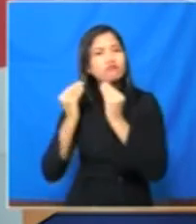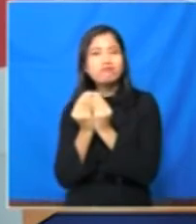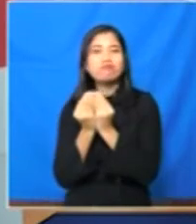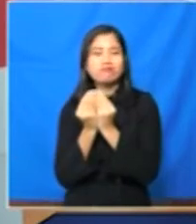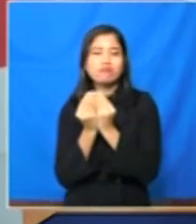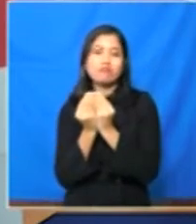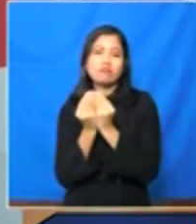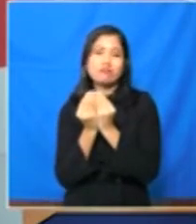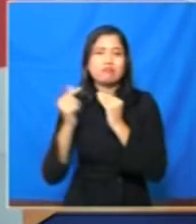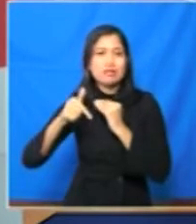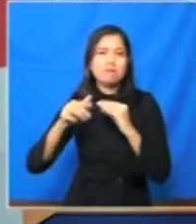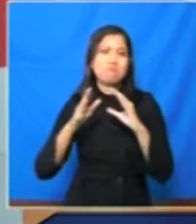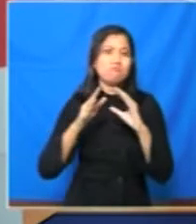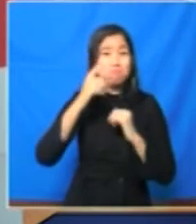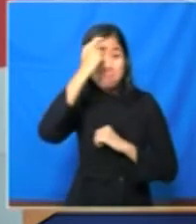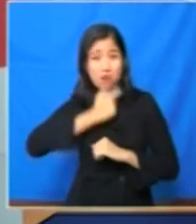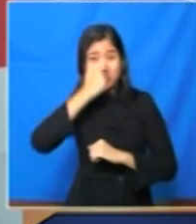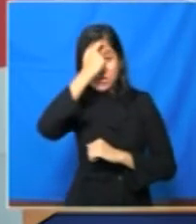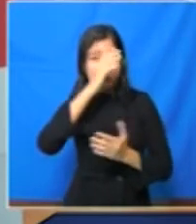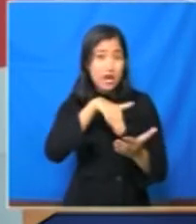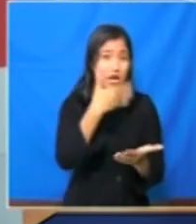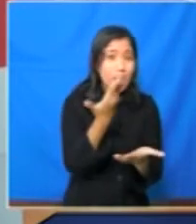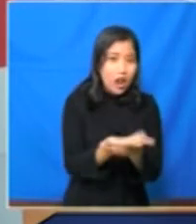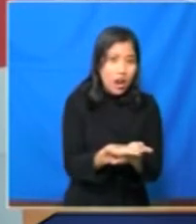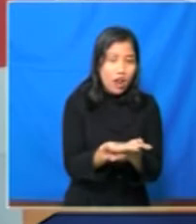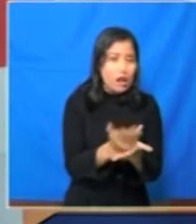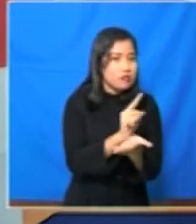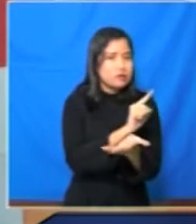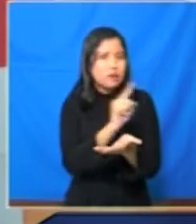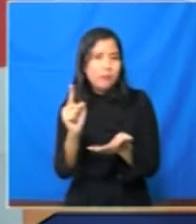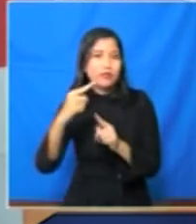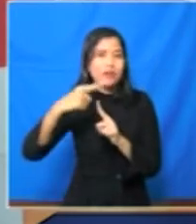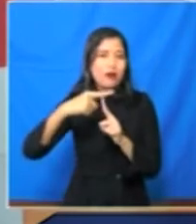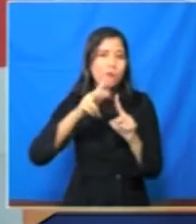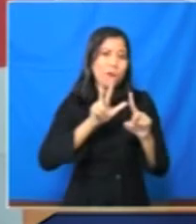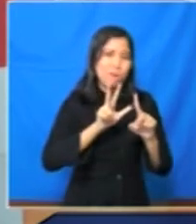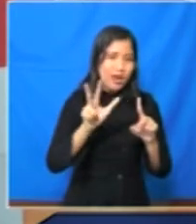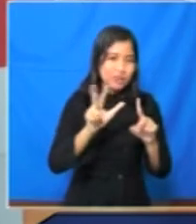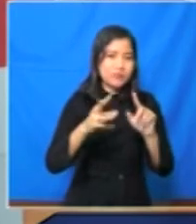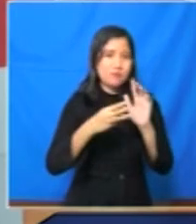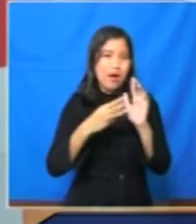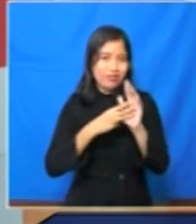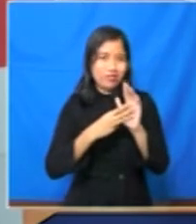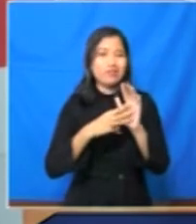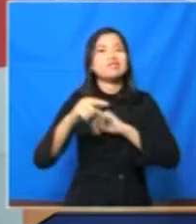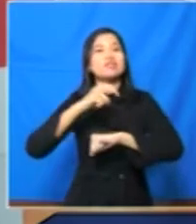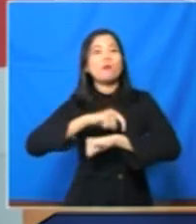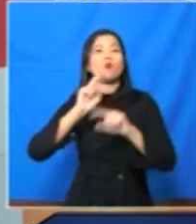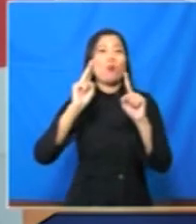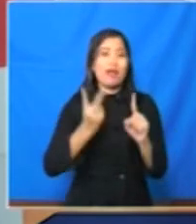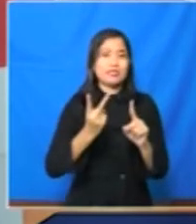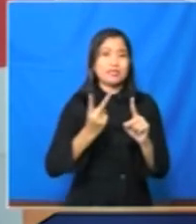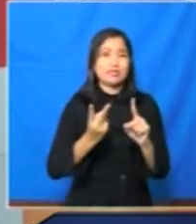kasus meninggal sampai dengan tanggal 18 Maret 2018 12 sebagai berikut